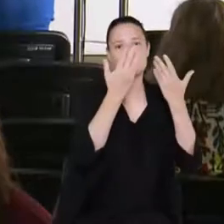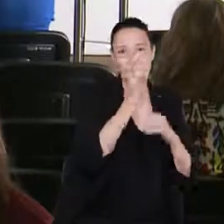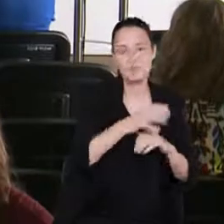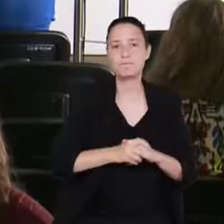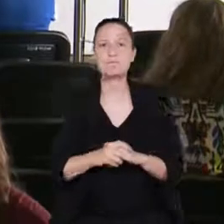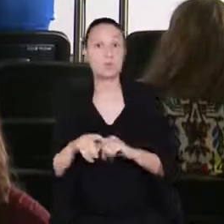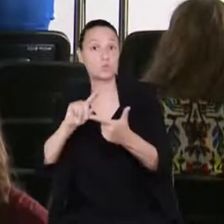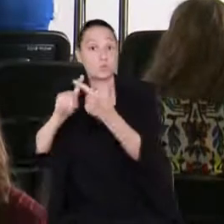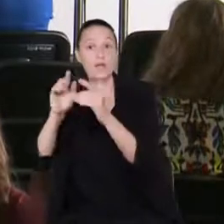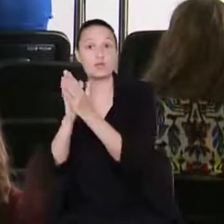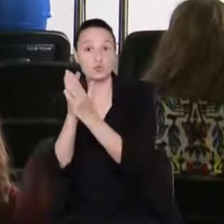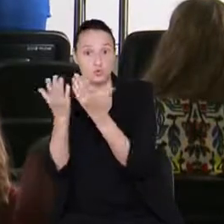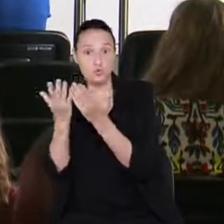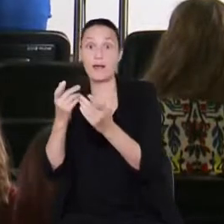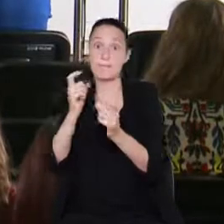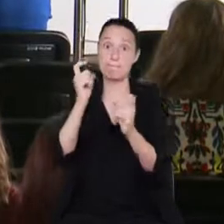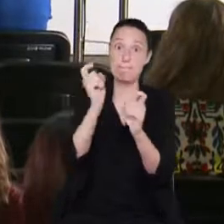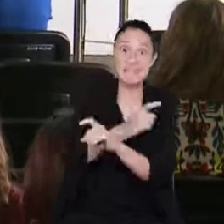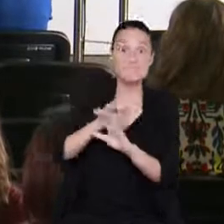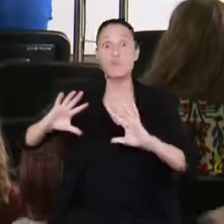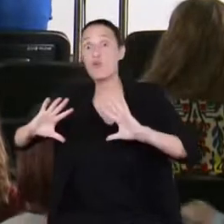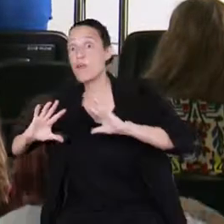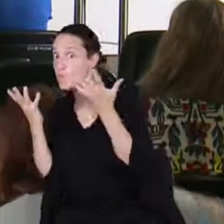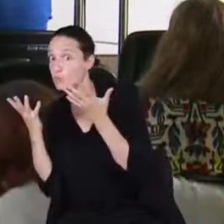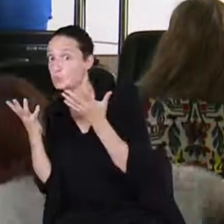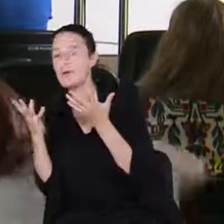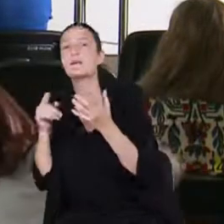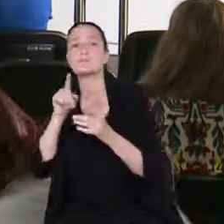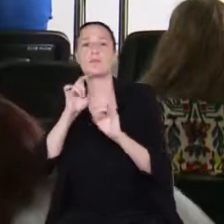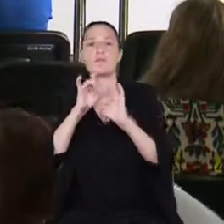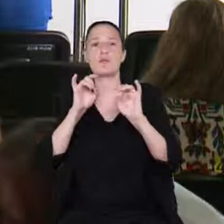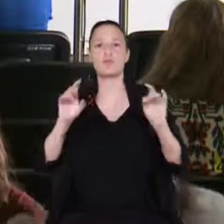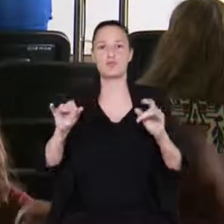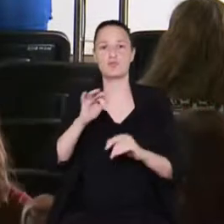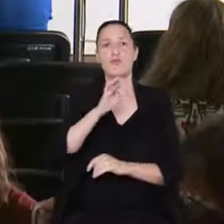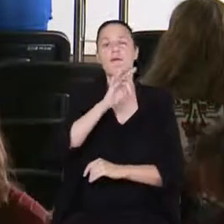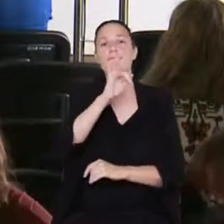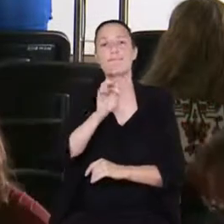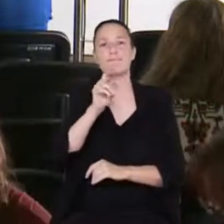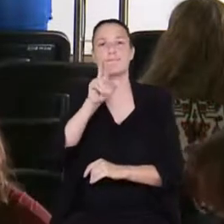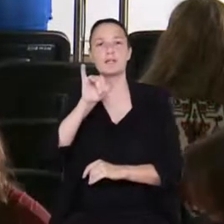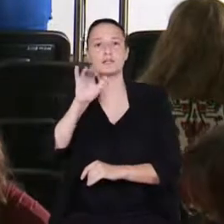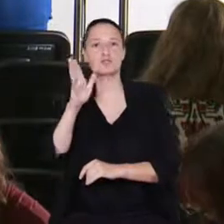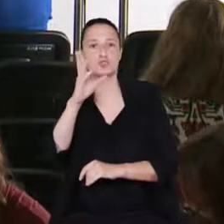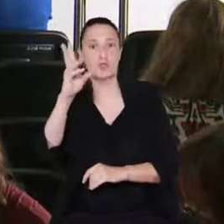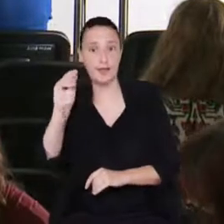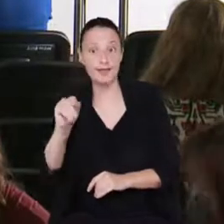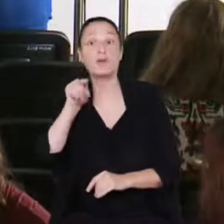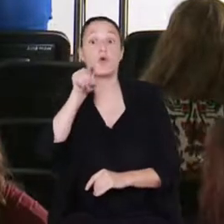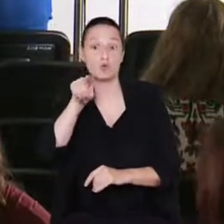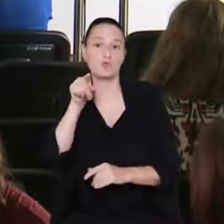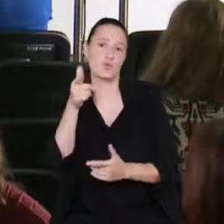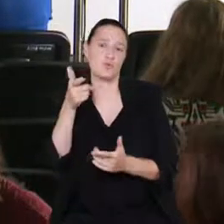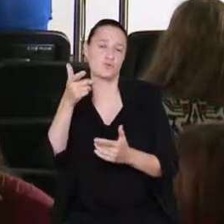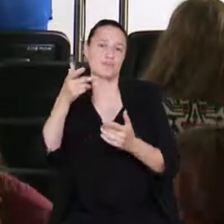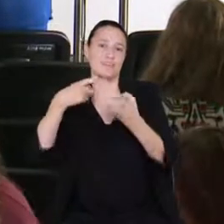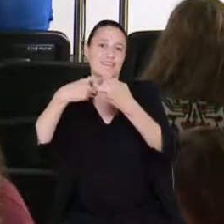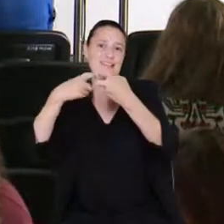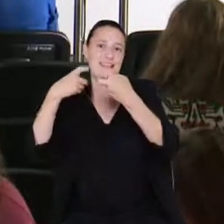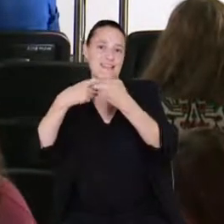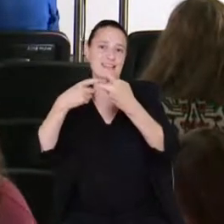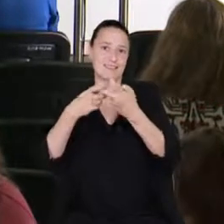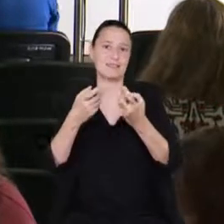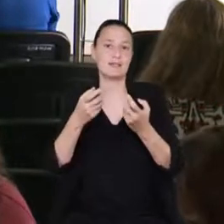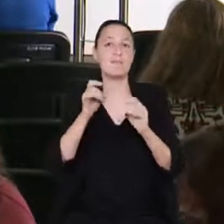I książka Państwo czy rewolucja profesora Andrzeja Friszkę. Profesor Friszkę jest z nami online. O, już widzimy pana